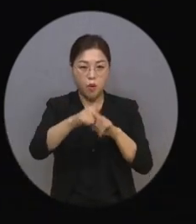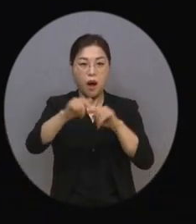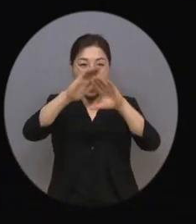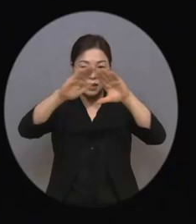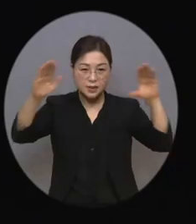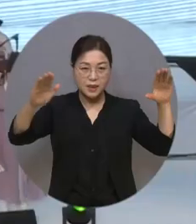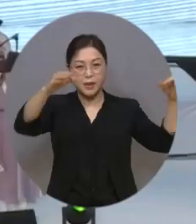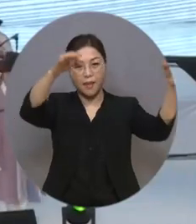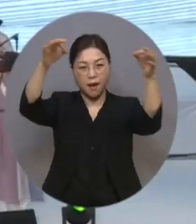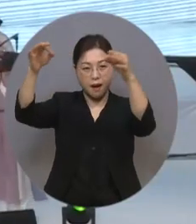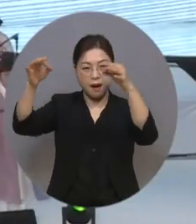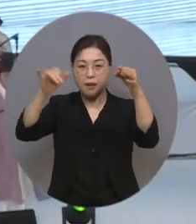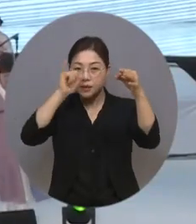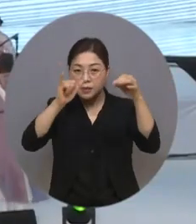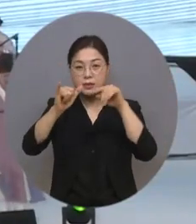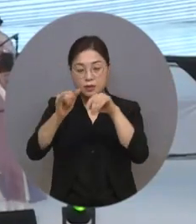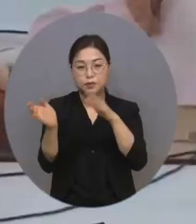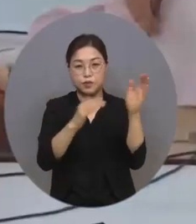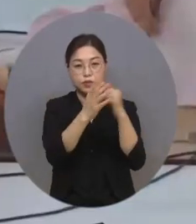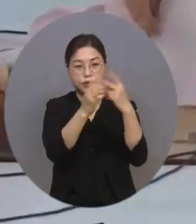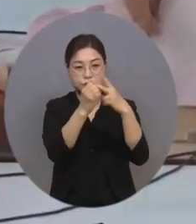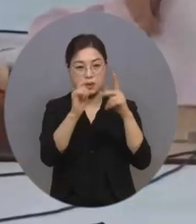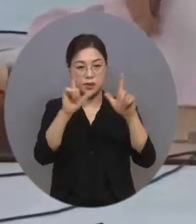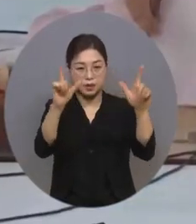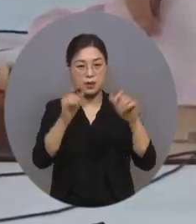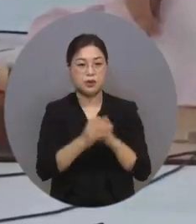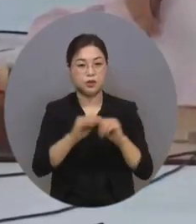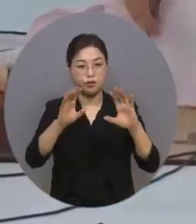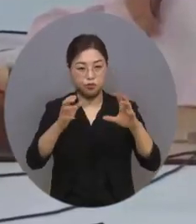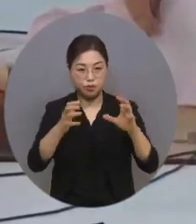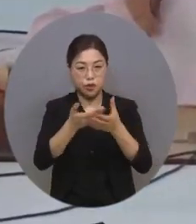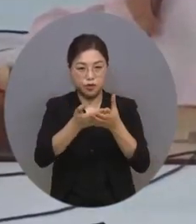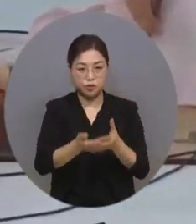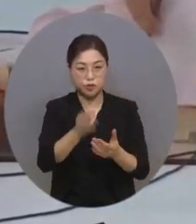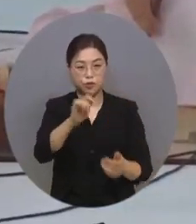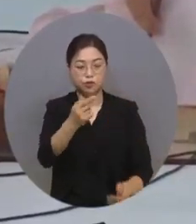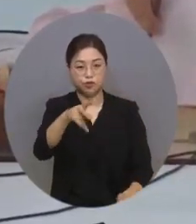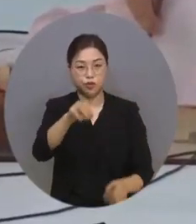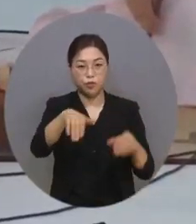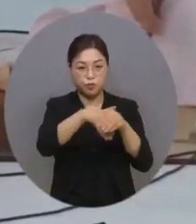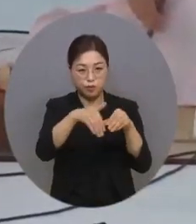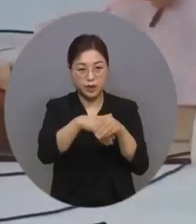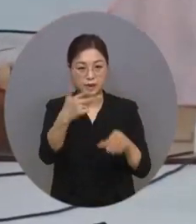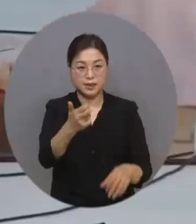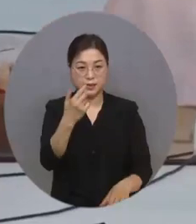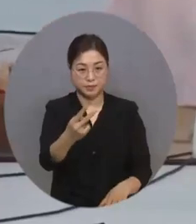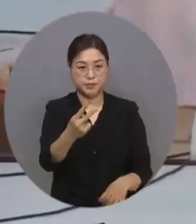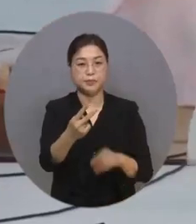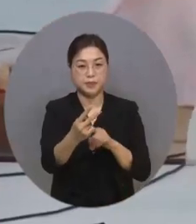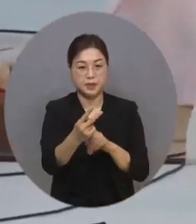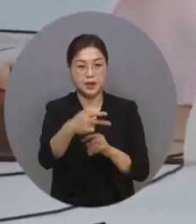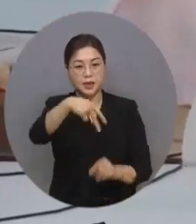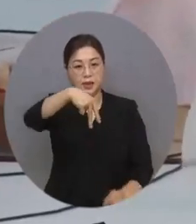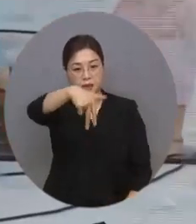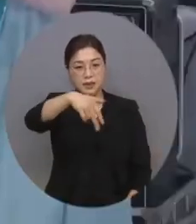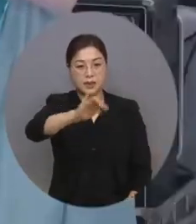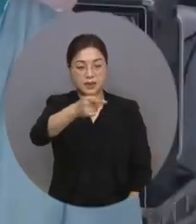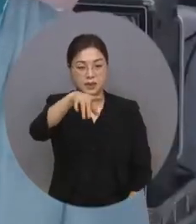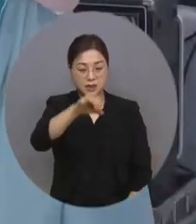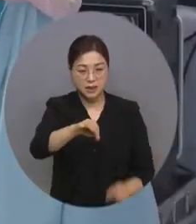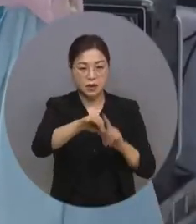수놓았습니다. 둘째 날에는 국가 중요 무형문화재 제72호 지정의식 씻긴